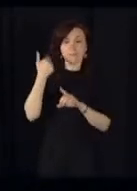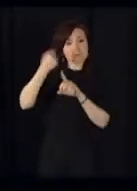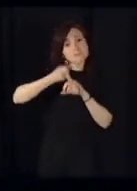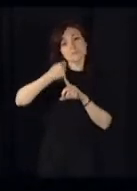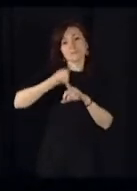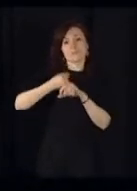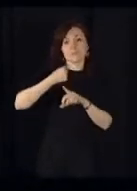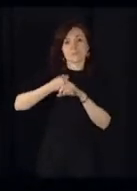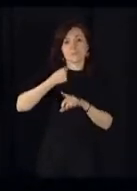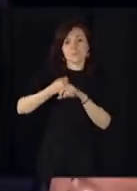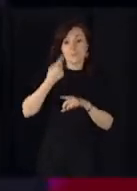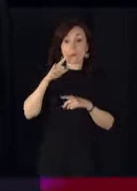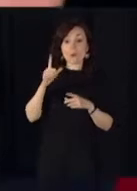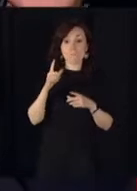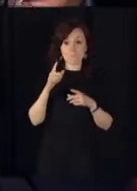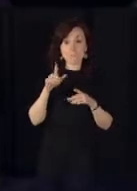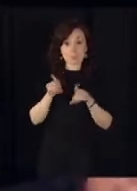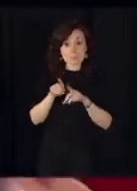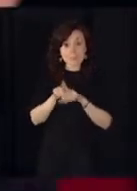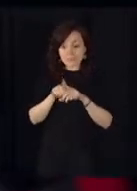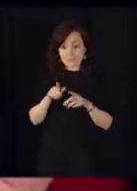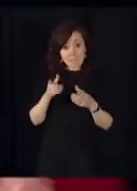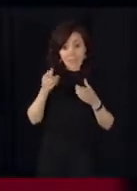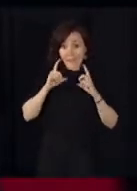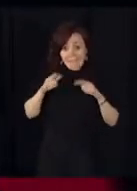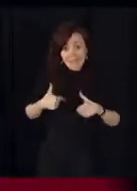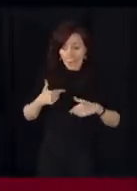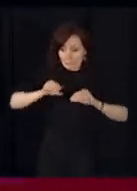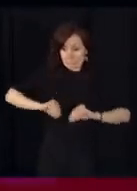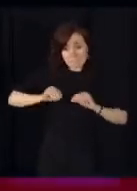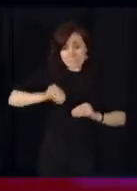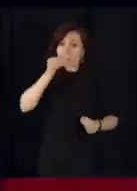que l'apprentissage de l'engagement se fasse dès le plus jeune âge.